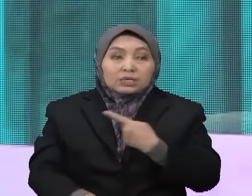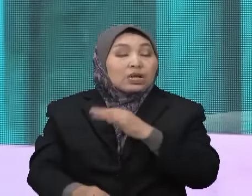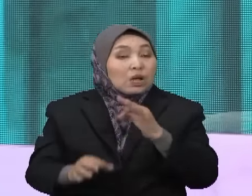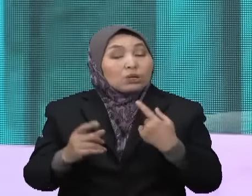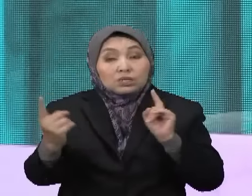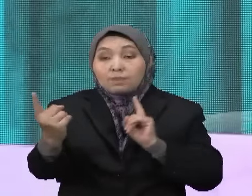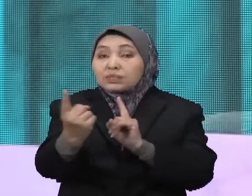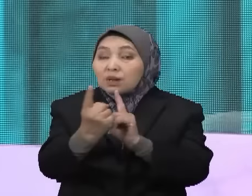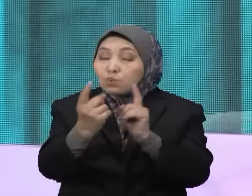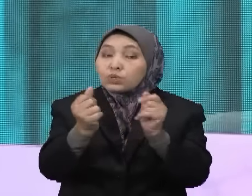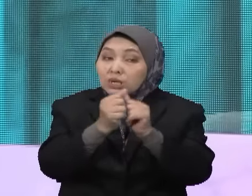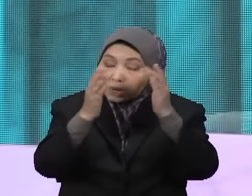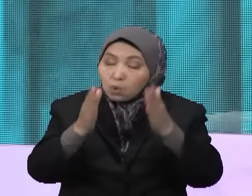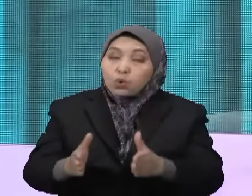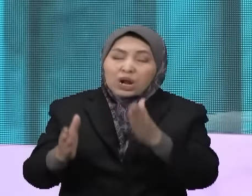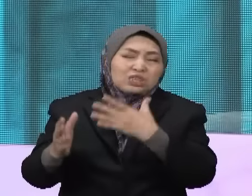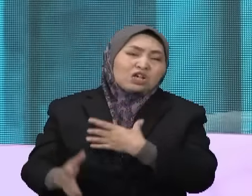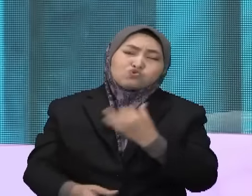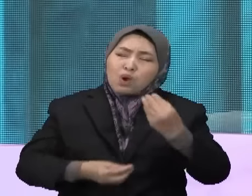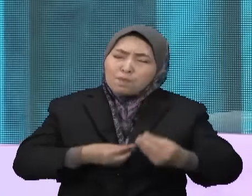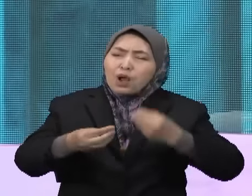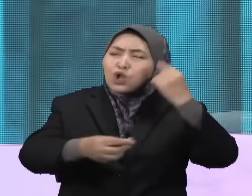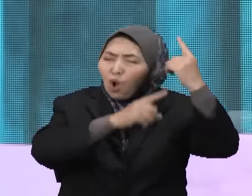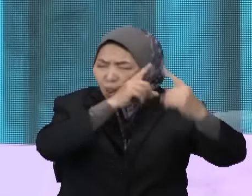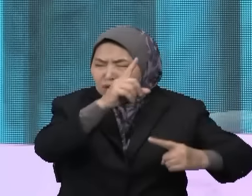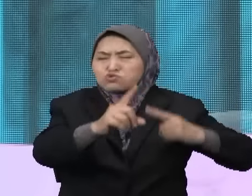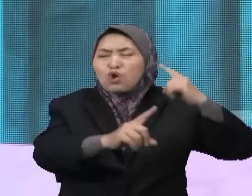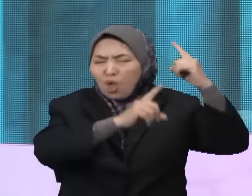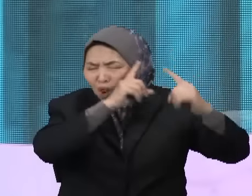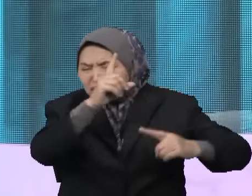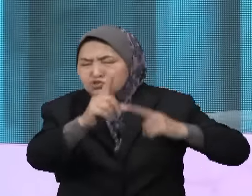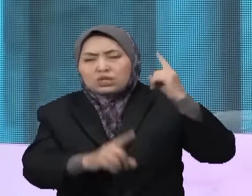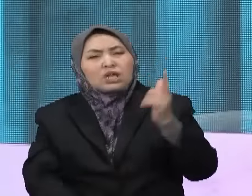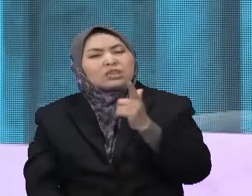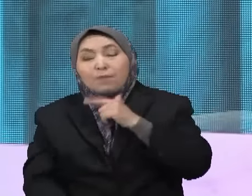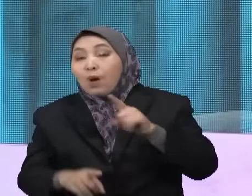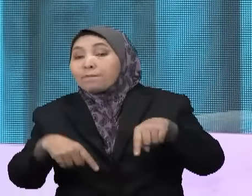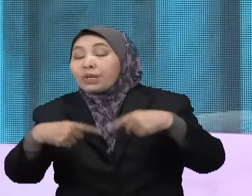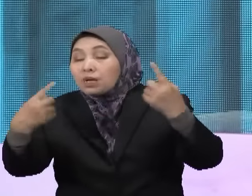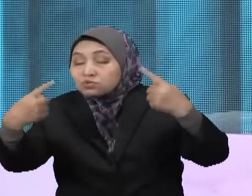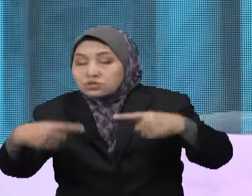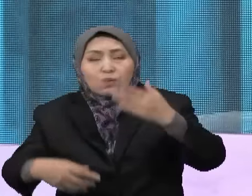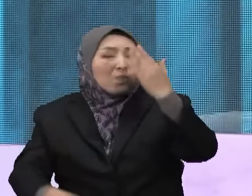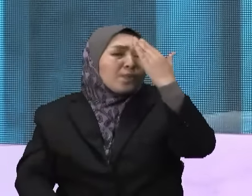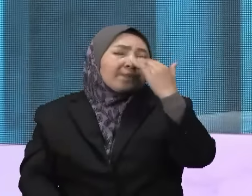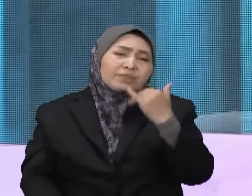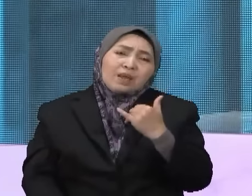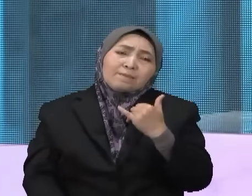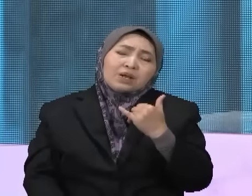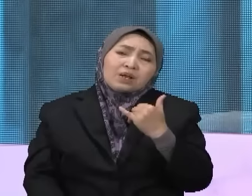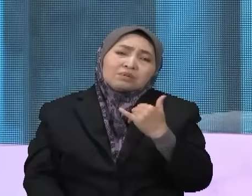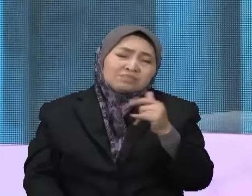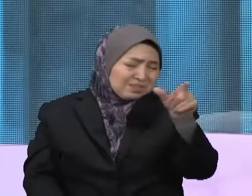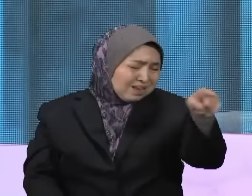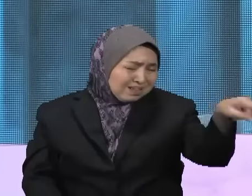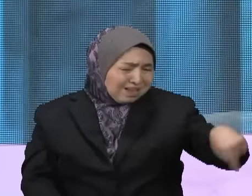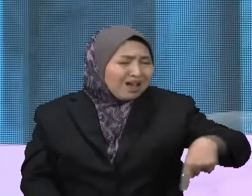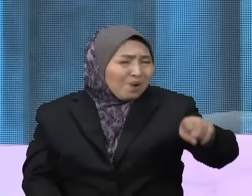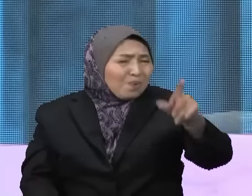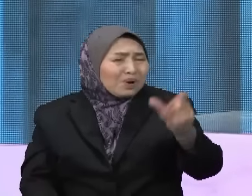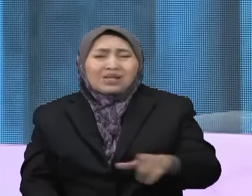bertemu dengan orang-orang yang suka memberi alasan dan tidak mahu pergi berjuang, mengapa? Kerana mereka ni orang Islam, Ustaz. Orang